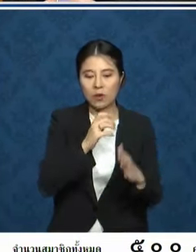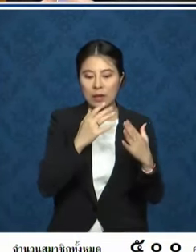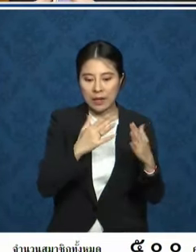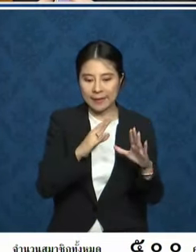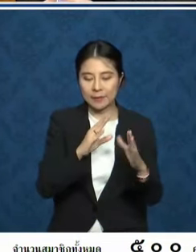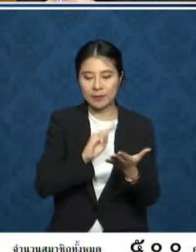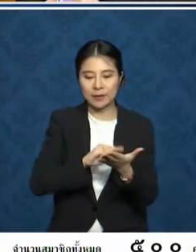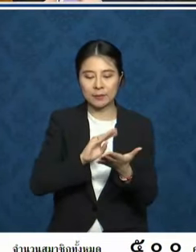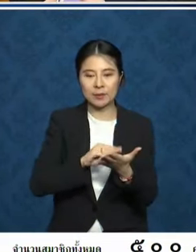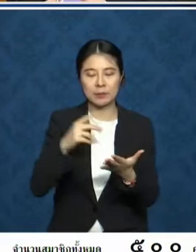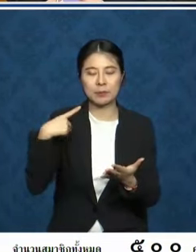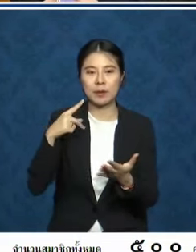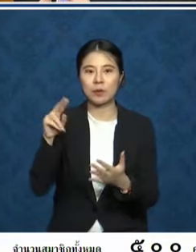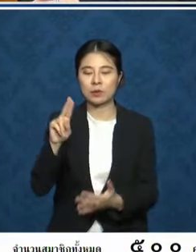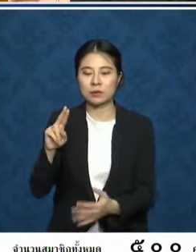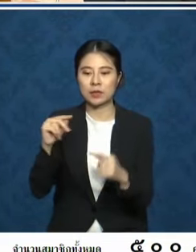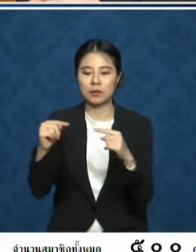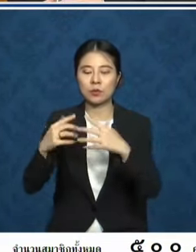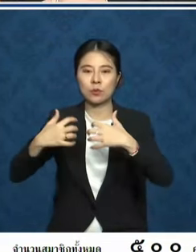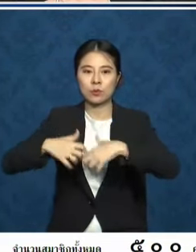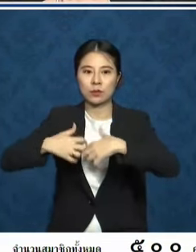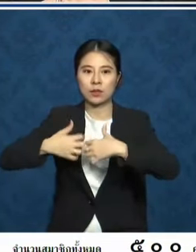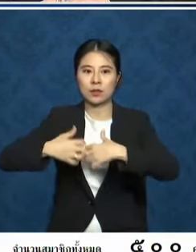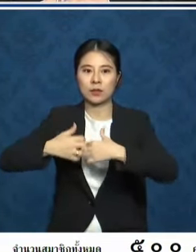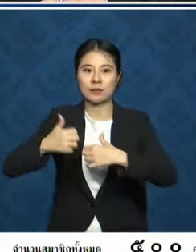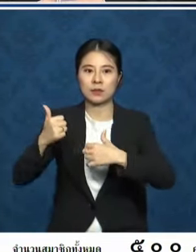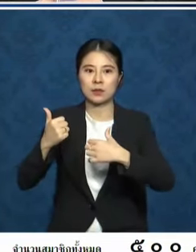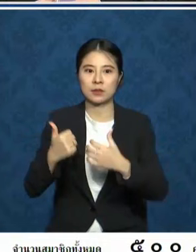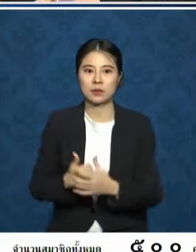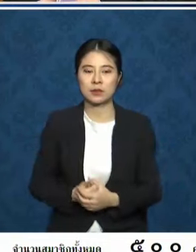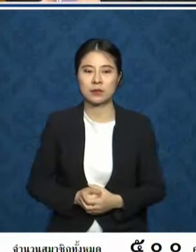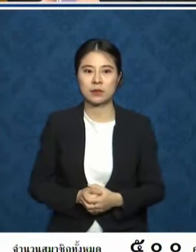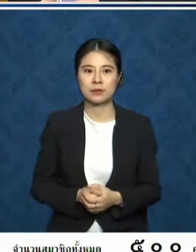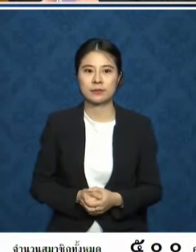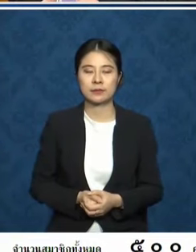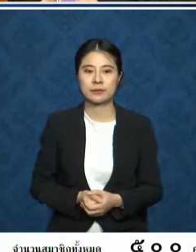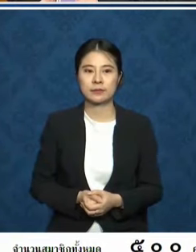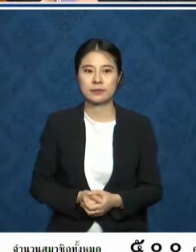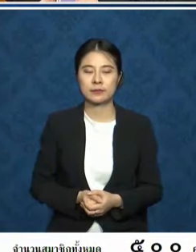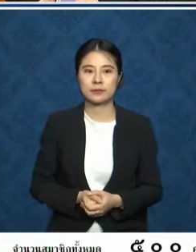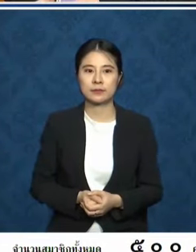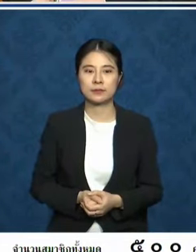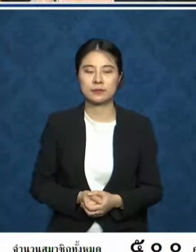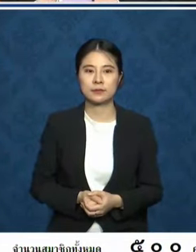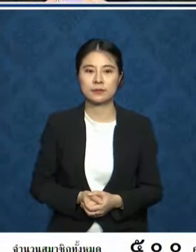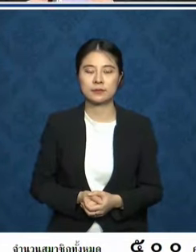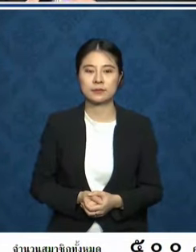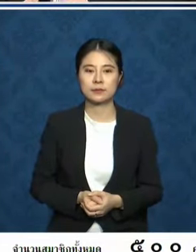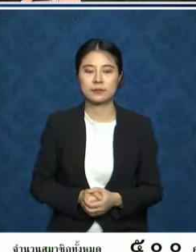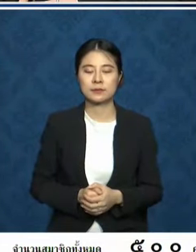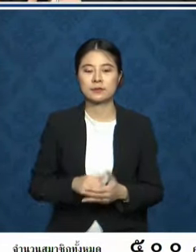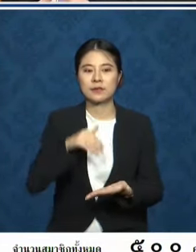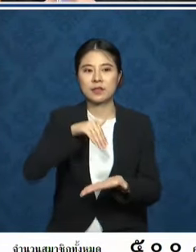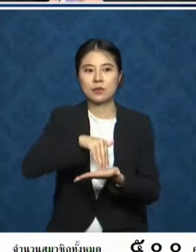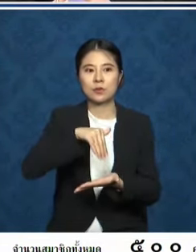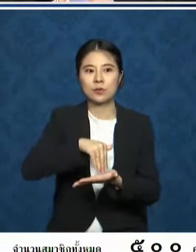การสรางโงงานต้นแบบต่ นะครัในภาพนี้ได้เป็นการเปิดในส่วนของศูน์ Bi